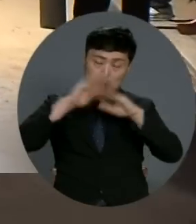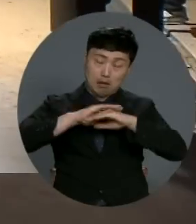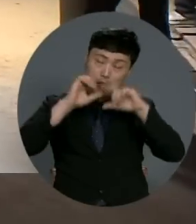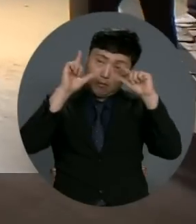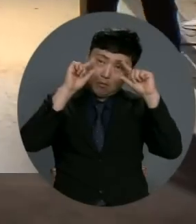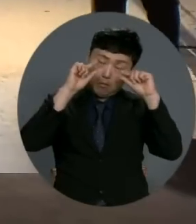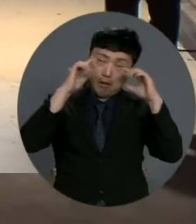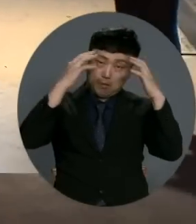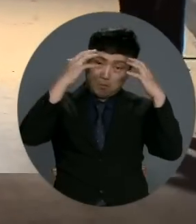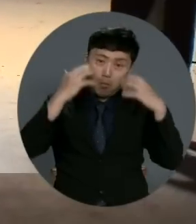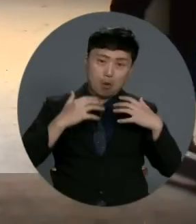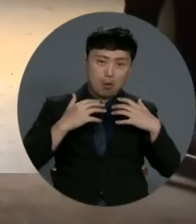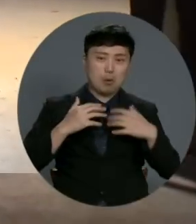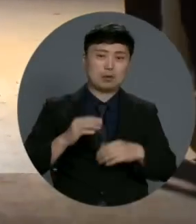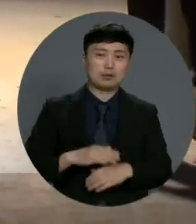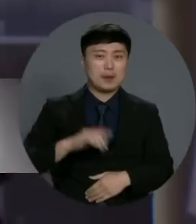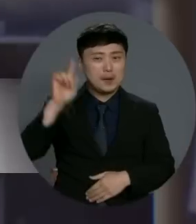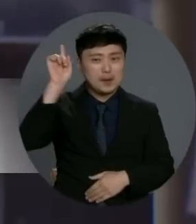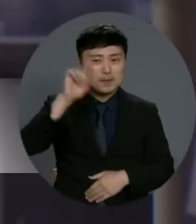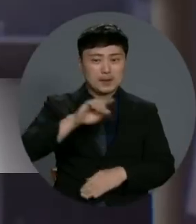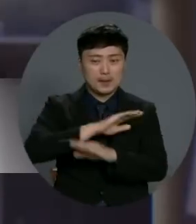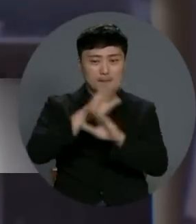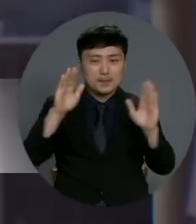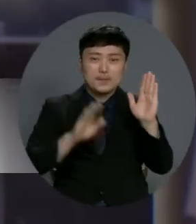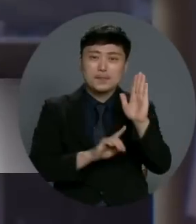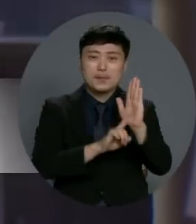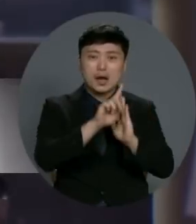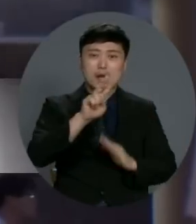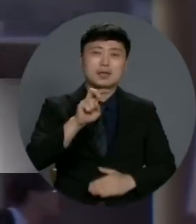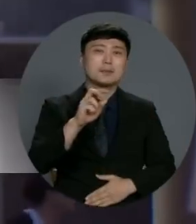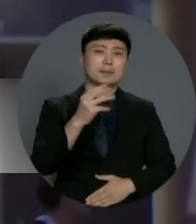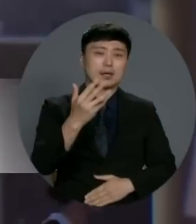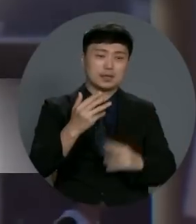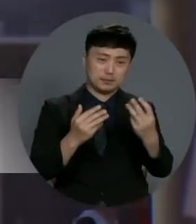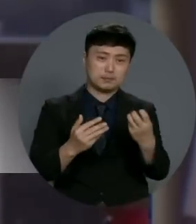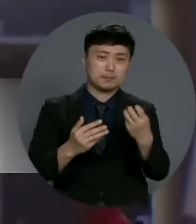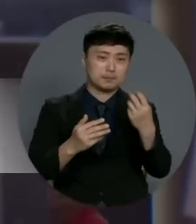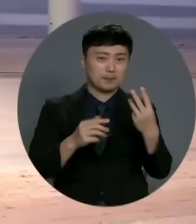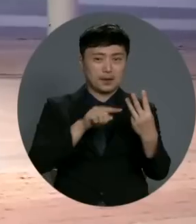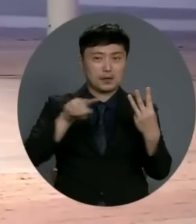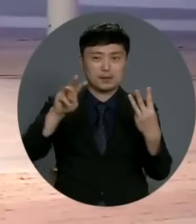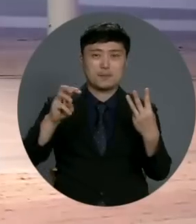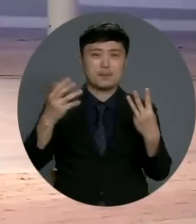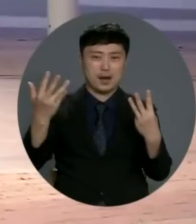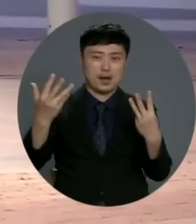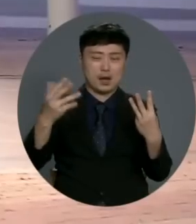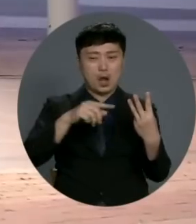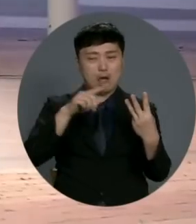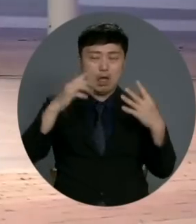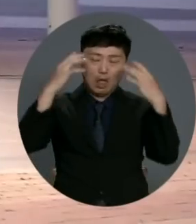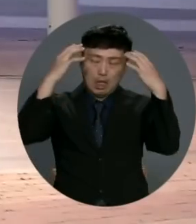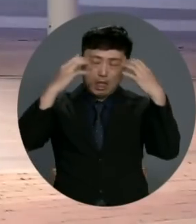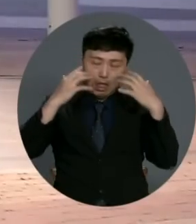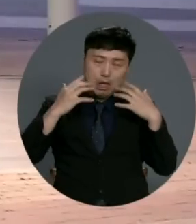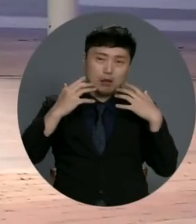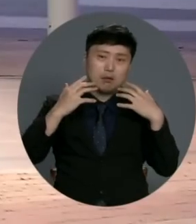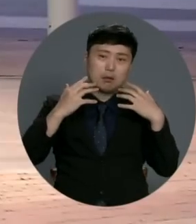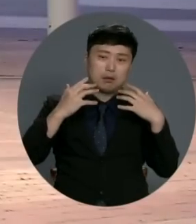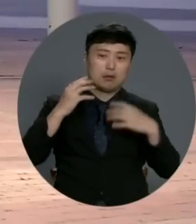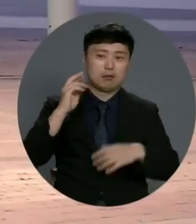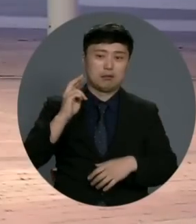있습니다. 내일도 낮 기온은 대구 37도 등 33도에서 38도까지 오르며 불볕더위가